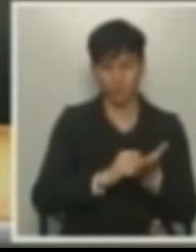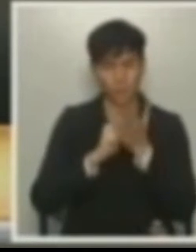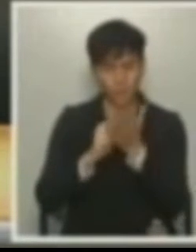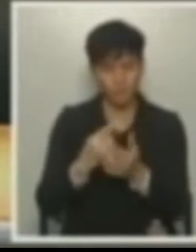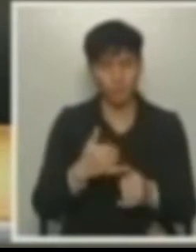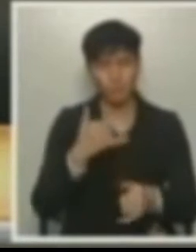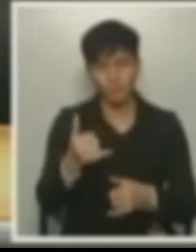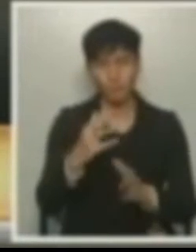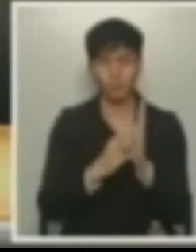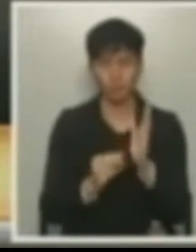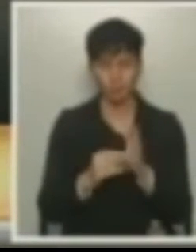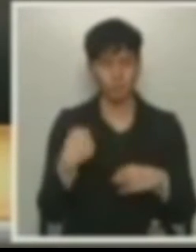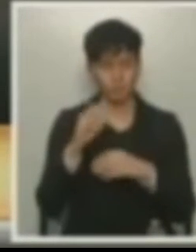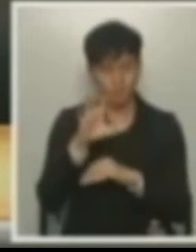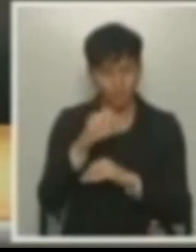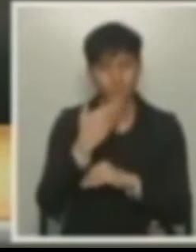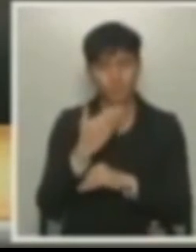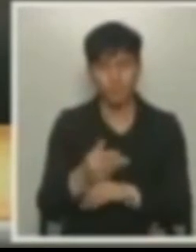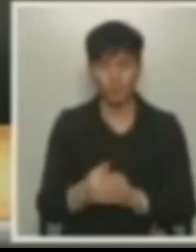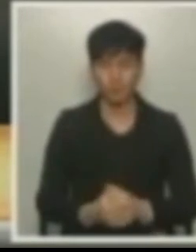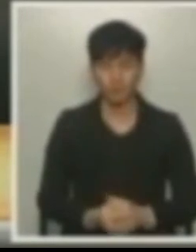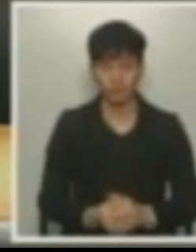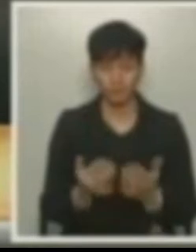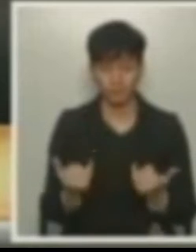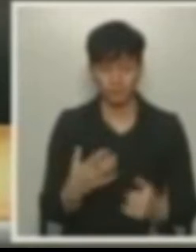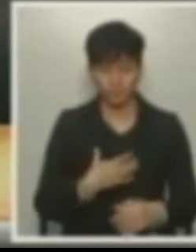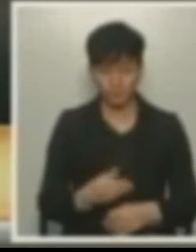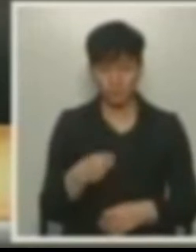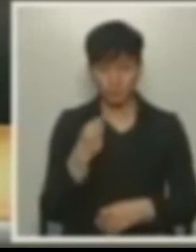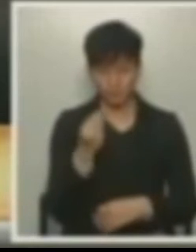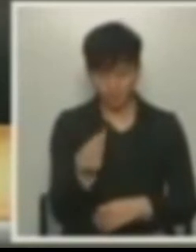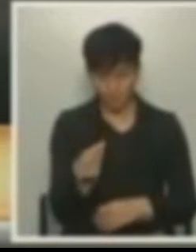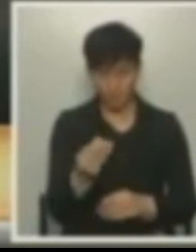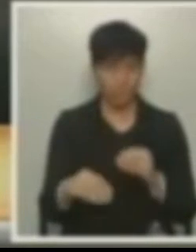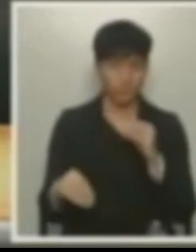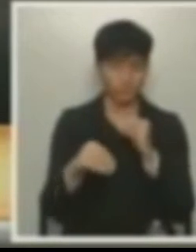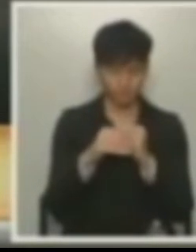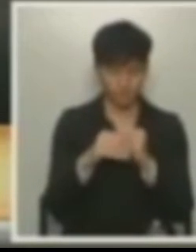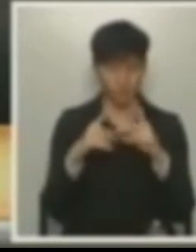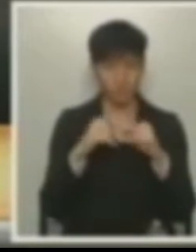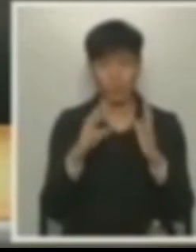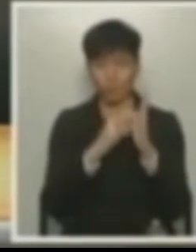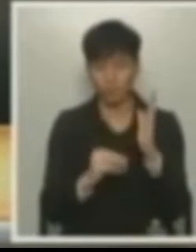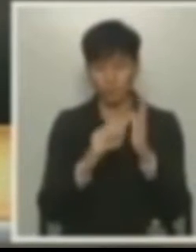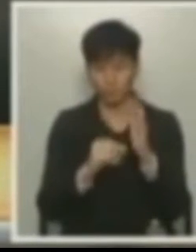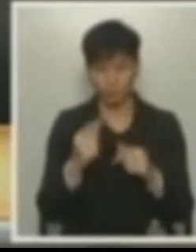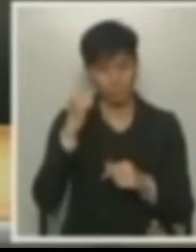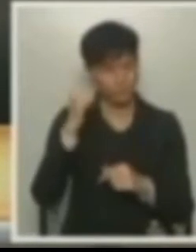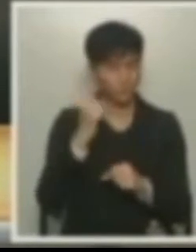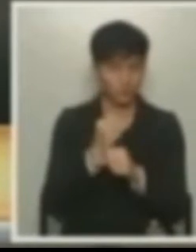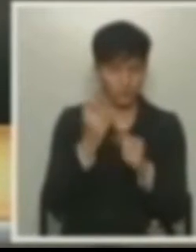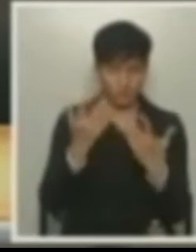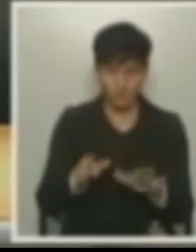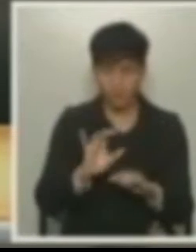รื่องนี้ไว้เป็นอย่างดีทีนี้ผมอยากให้ทางสถาบันพระปกเกล้าลองเสริมประเด็นนี้เข้ามาดูครับไม่ทราบว่าได้คิดทำแล้วหรือยังคือผมคิด